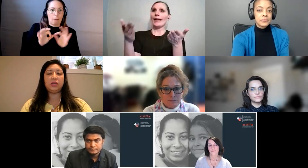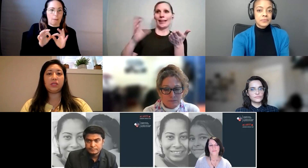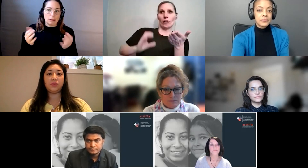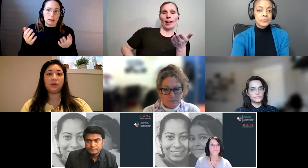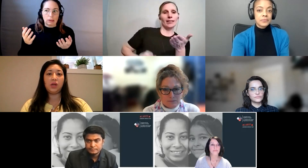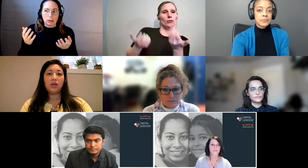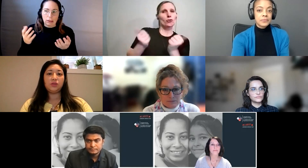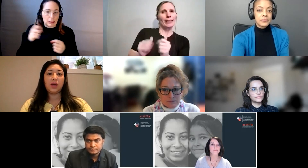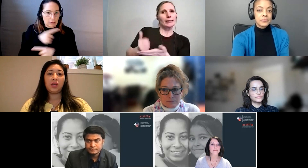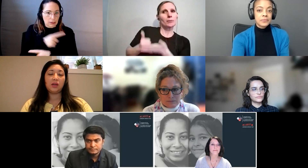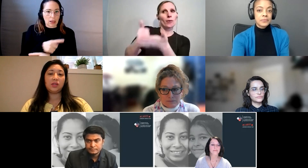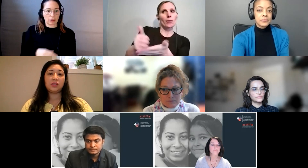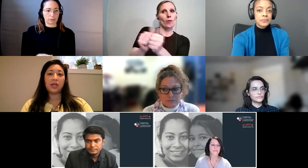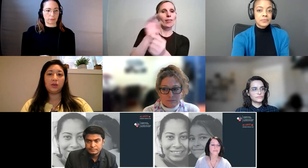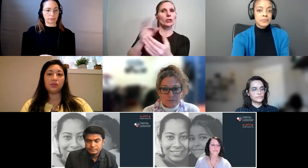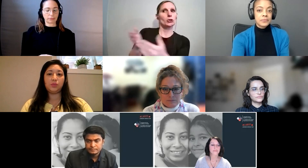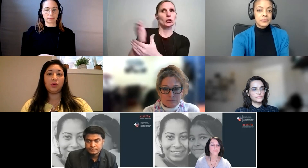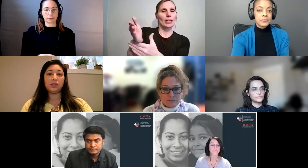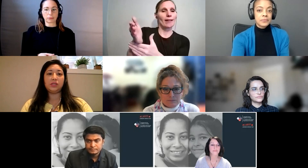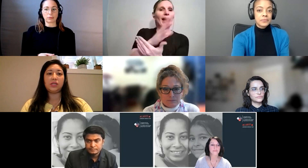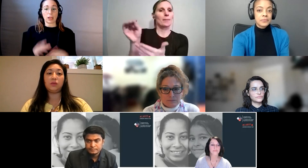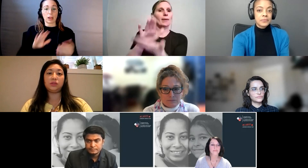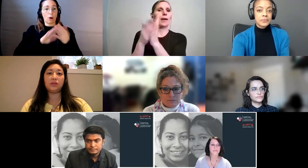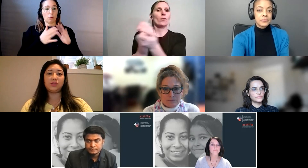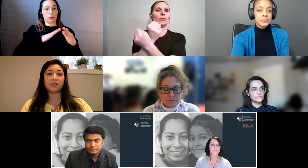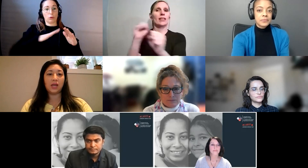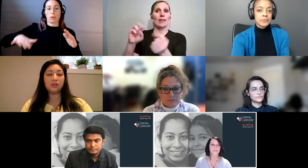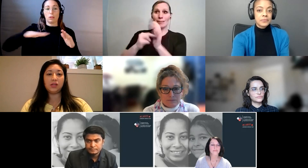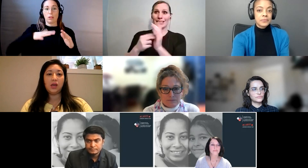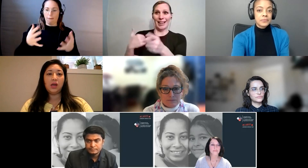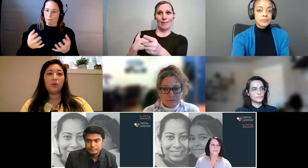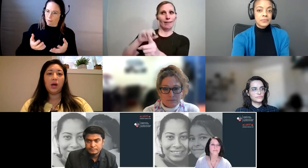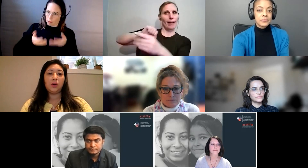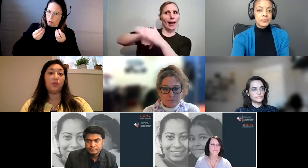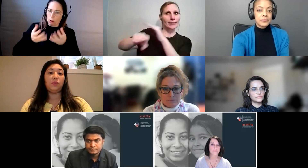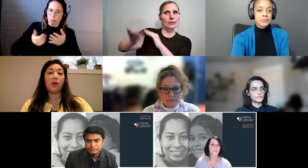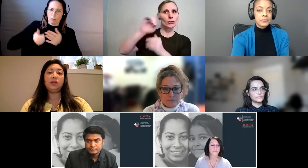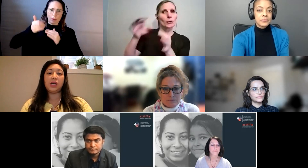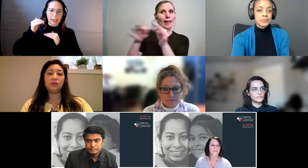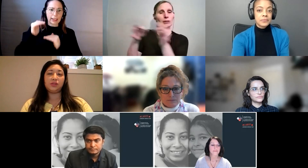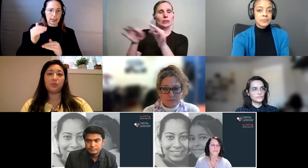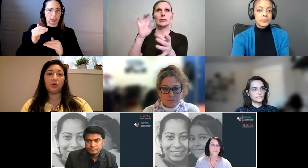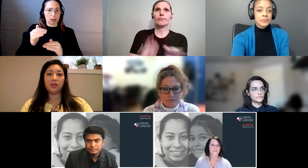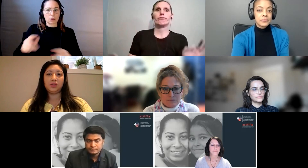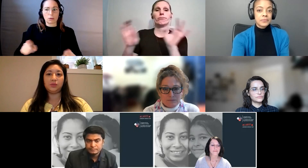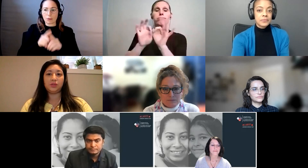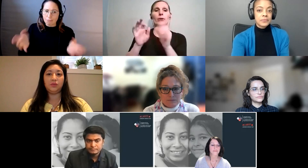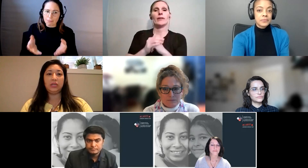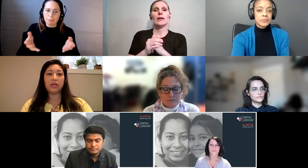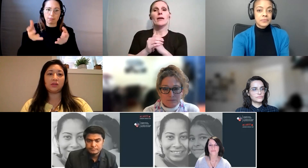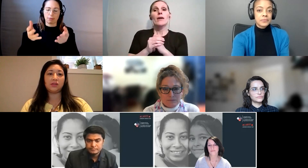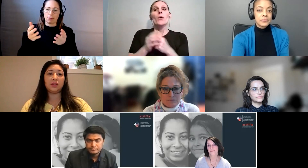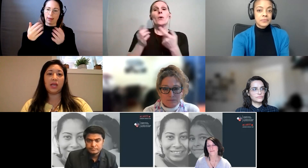Donc, nous voulons rendre les communautés plus sécuritaires et faciliter leur intégration. Quand nous avons